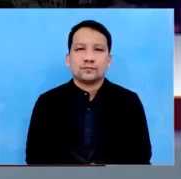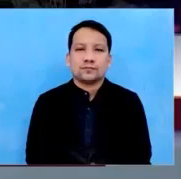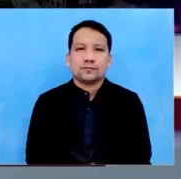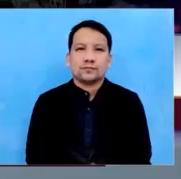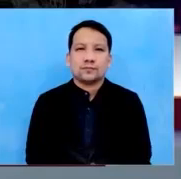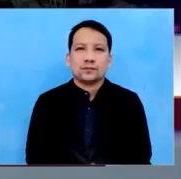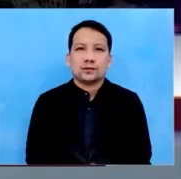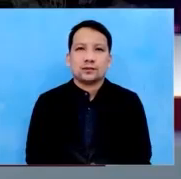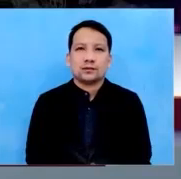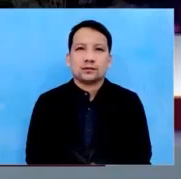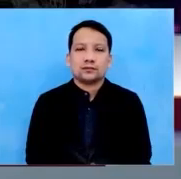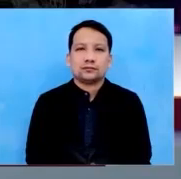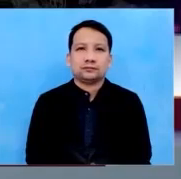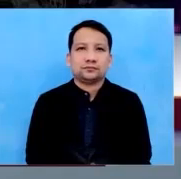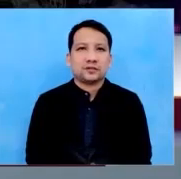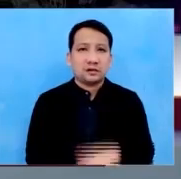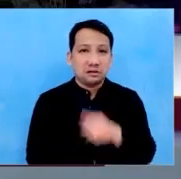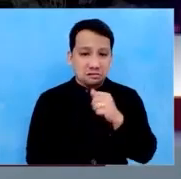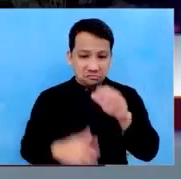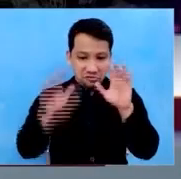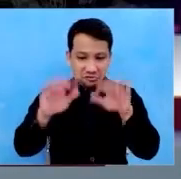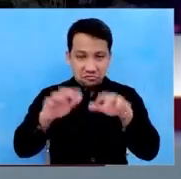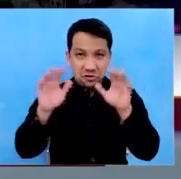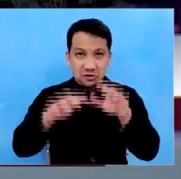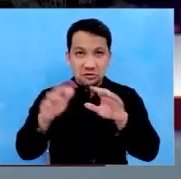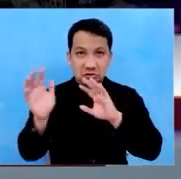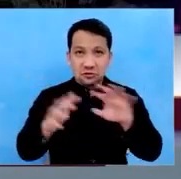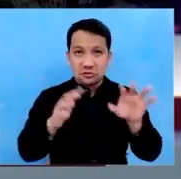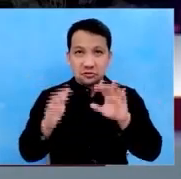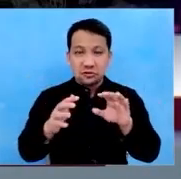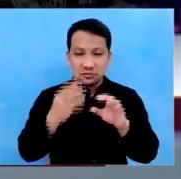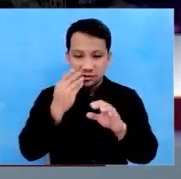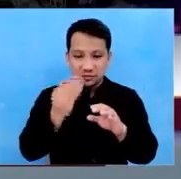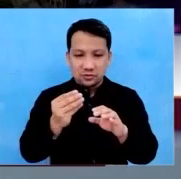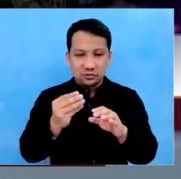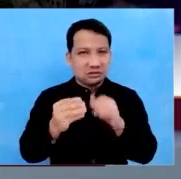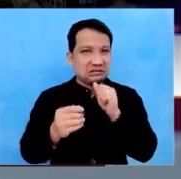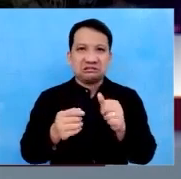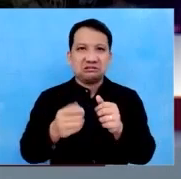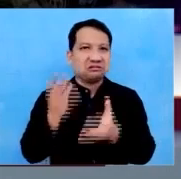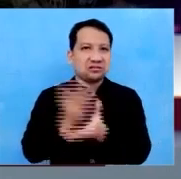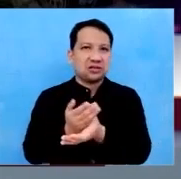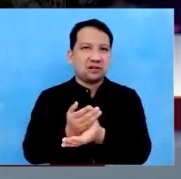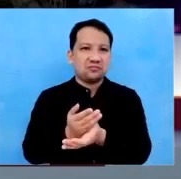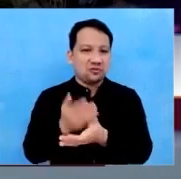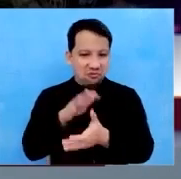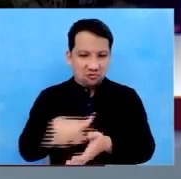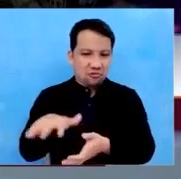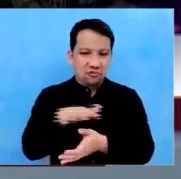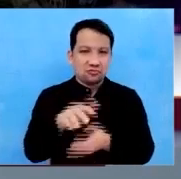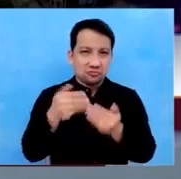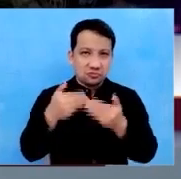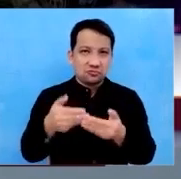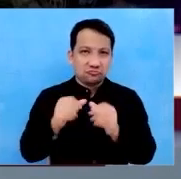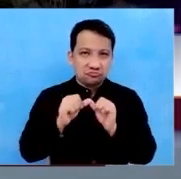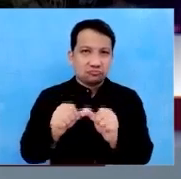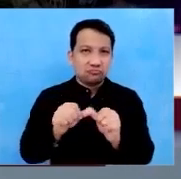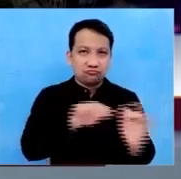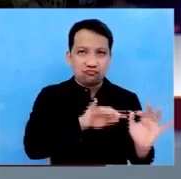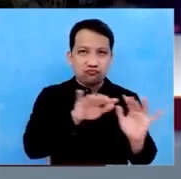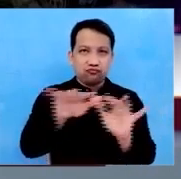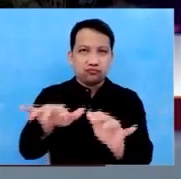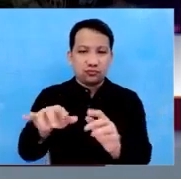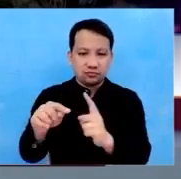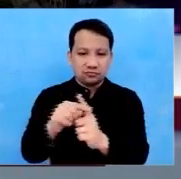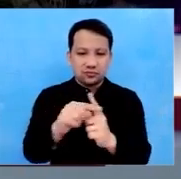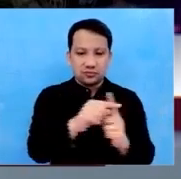hindi naawat ng panakanakang pag-ulan ang mga kababayan nating bumisita sa sementeryo ngayong Undas. Yun nga lang, bukod sa siksikan, naging problema pa ng